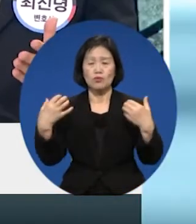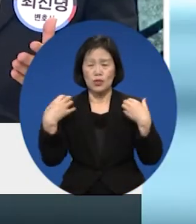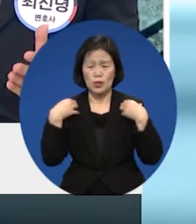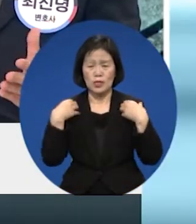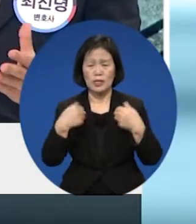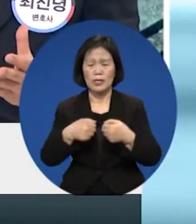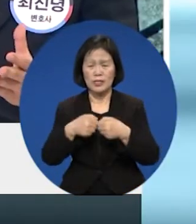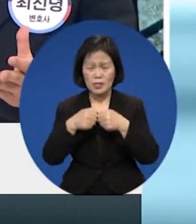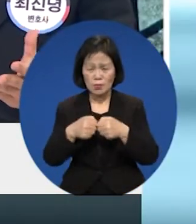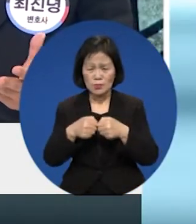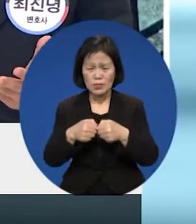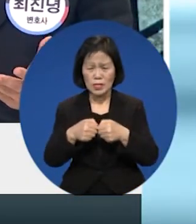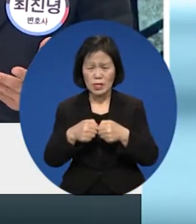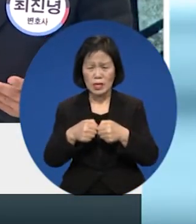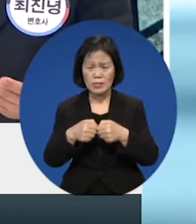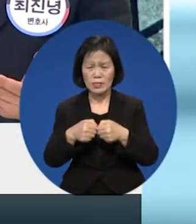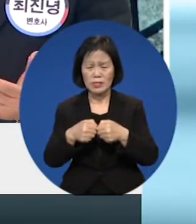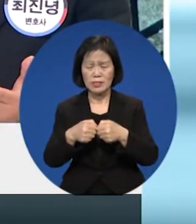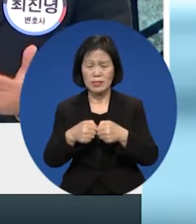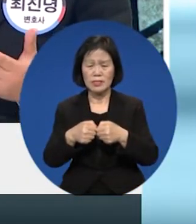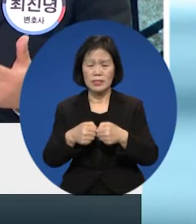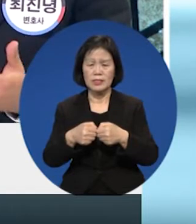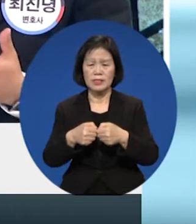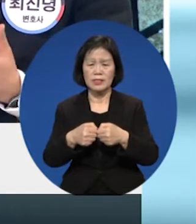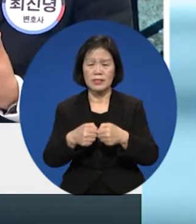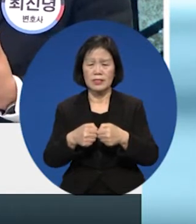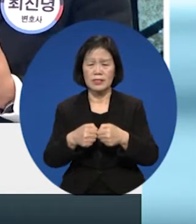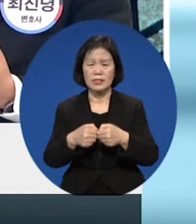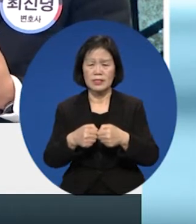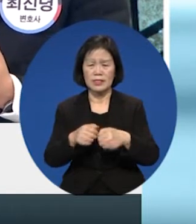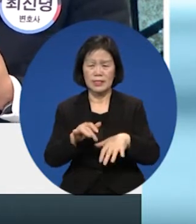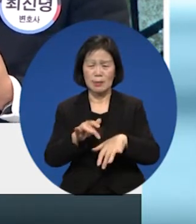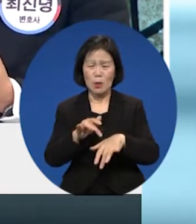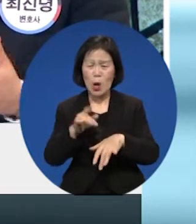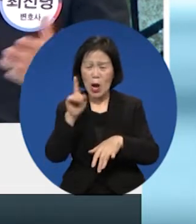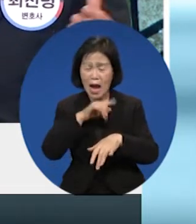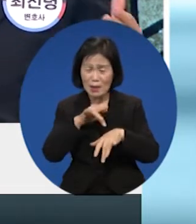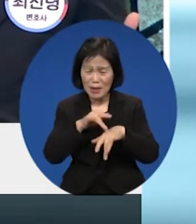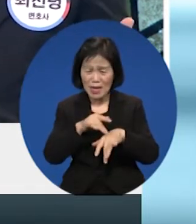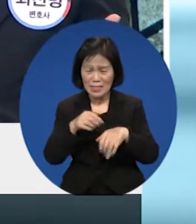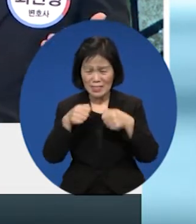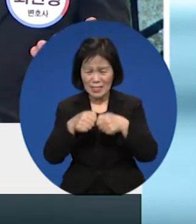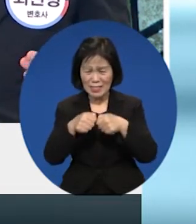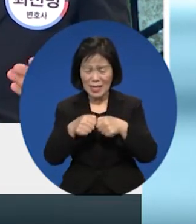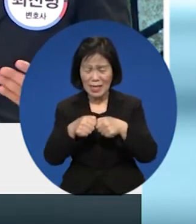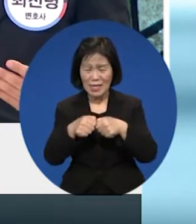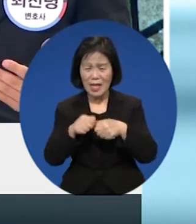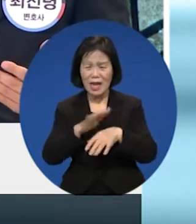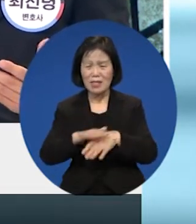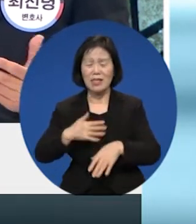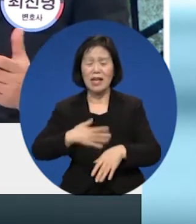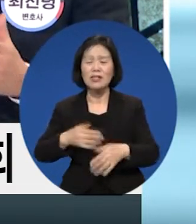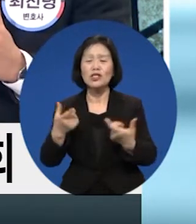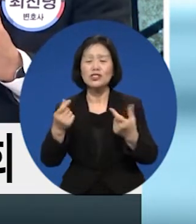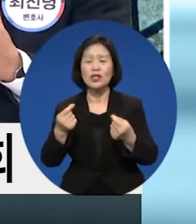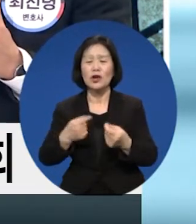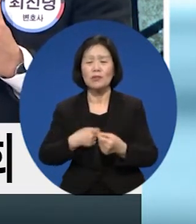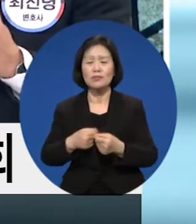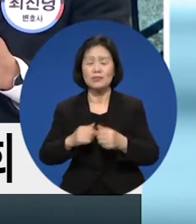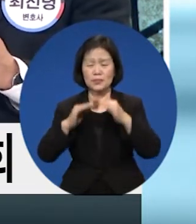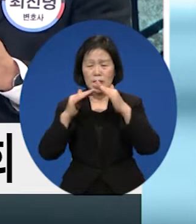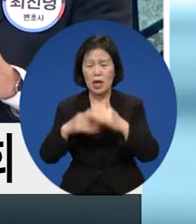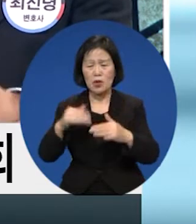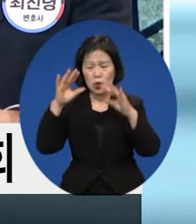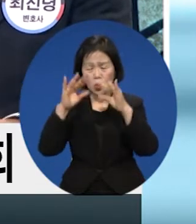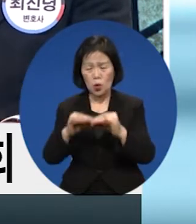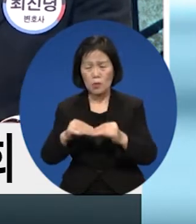섬세함, 우리가 얘기하듯이 악마는 디테일에 있다라고 하듯이 아무리 그 내용이 공감된다 하더라도 그 아주